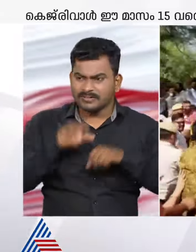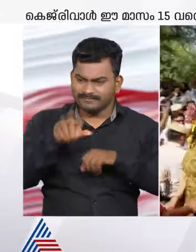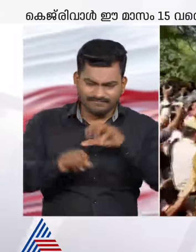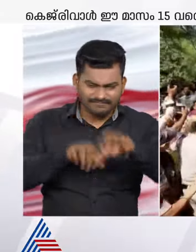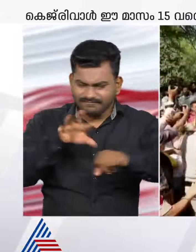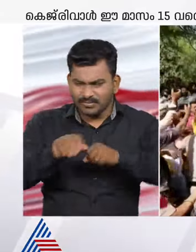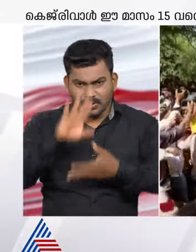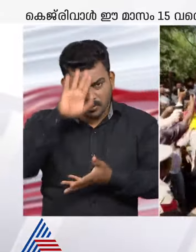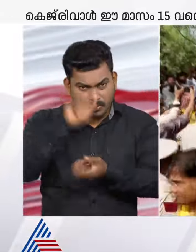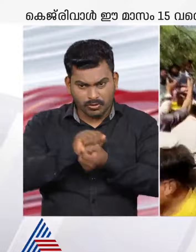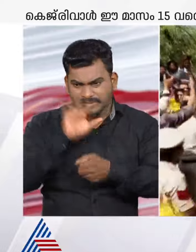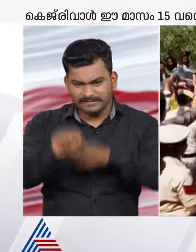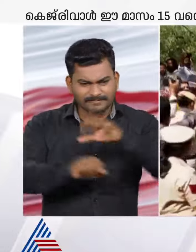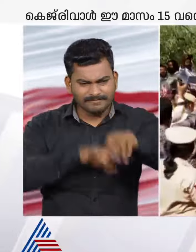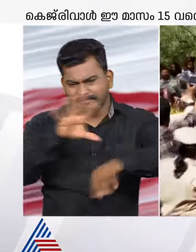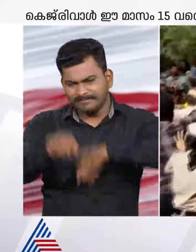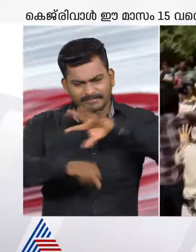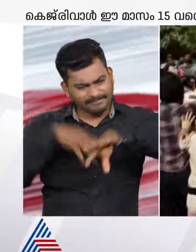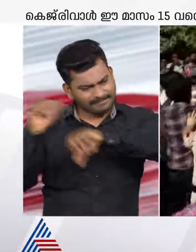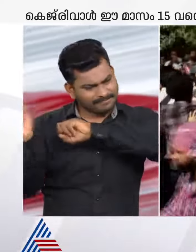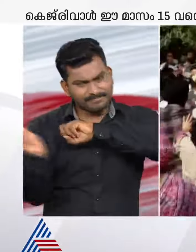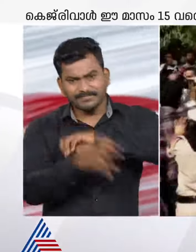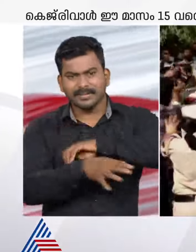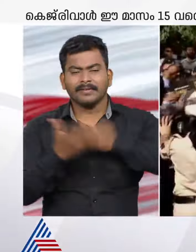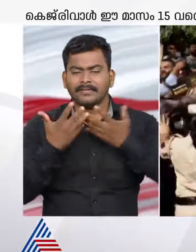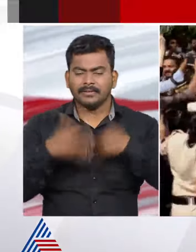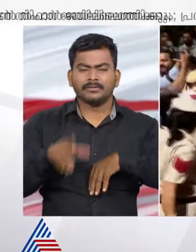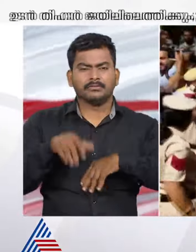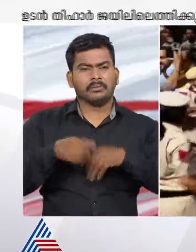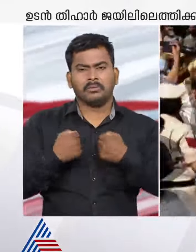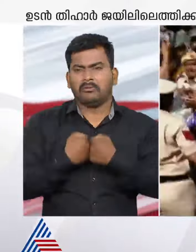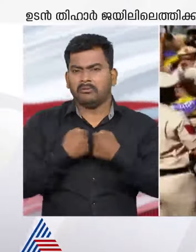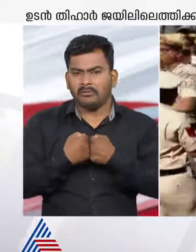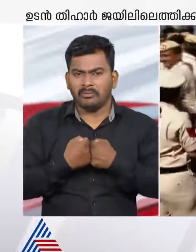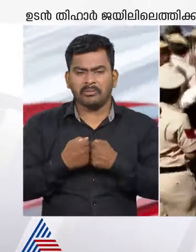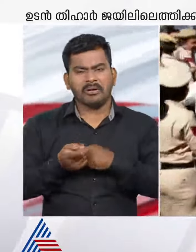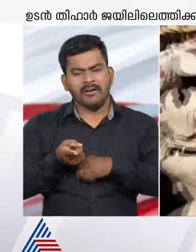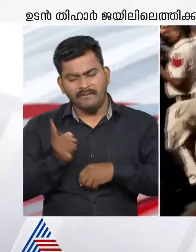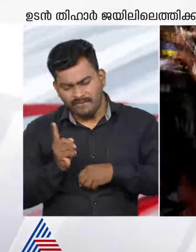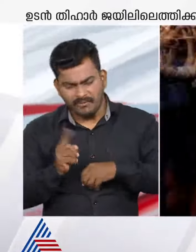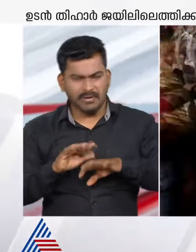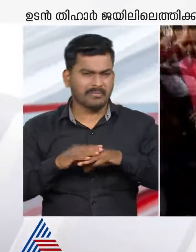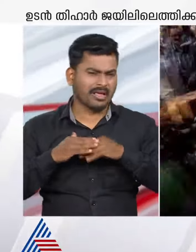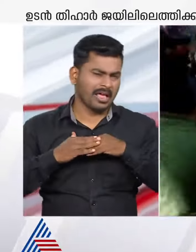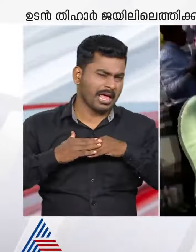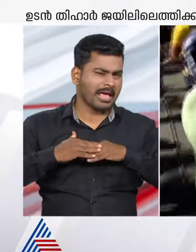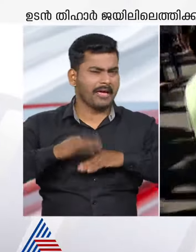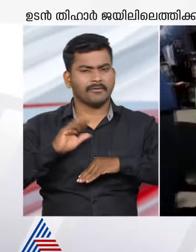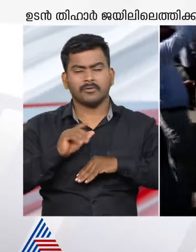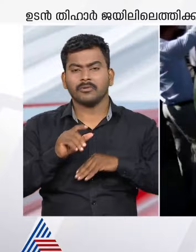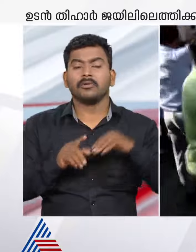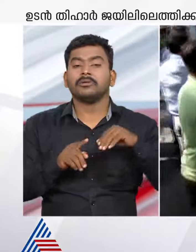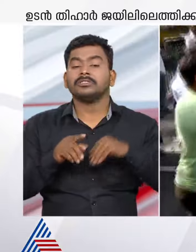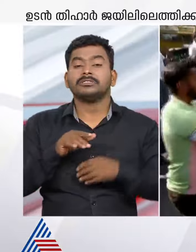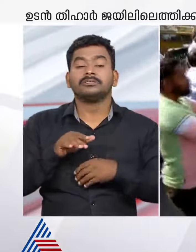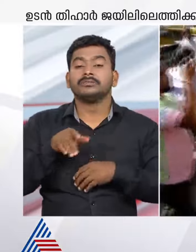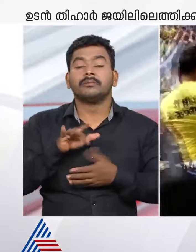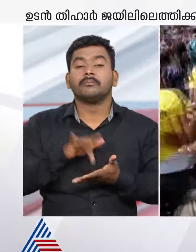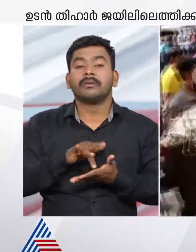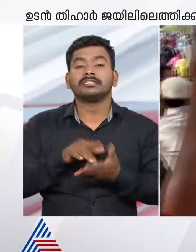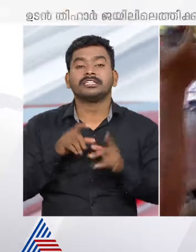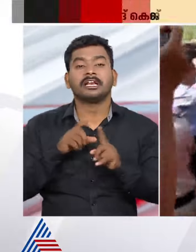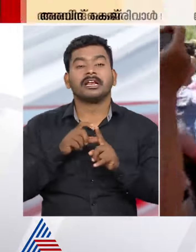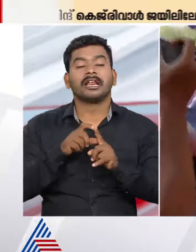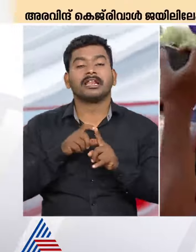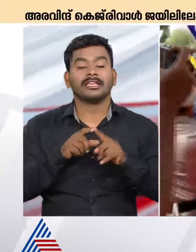മാറ്റുന്നു. അതെന്തായാലും കയ്യേറ്റത്തിലേക്ക് നയിക്കാനുള്ള സാധ്യതയുണ്ട്. ഒരുപക്ഷെ അത്തിച്ചാർജിലേക്ക് വരെ പോകാനുള്ള സാധ്യത ഇവിടെ തീഹാർ ജയിലത്തിൽ വളരെ നാടകീയമായ